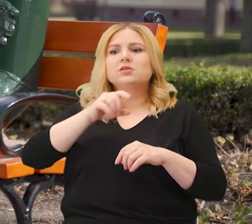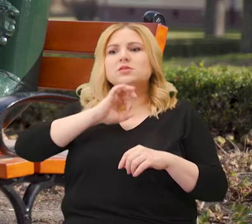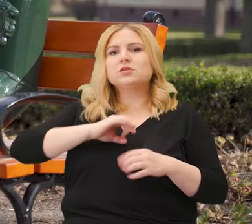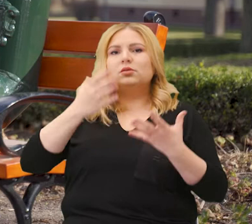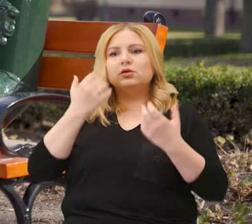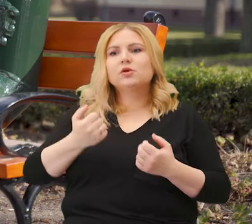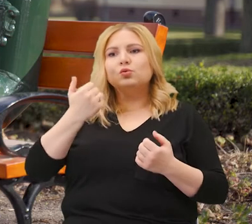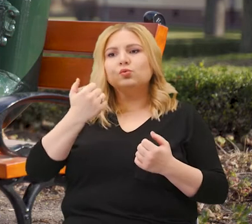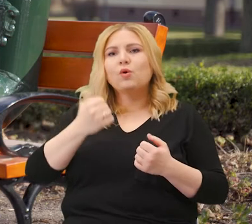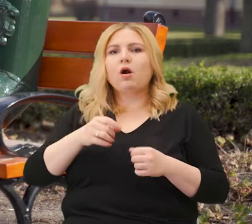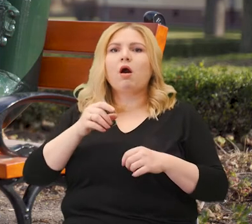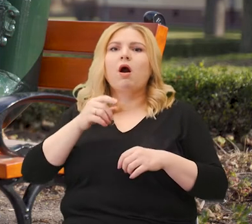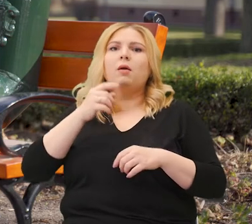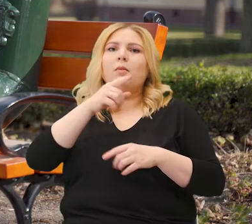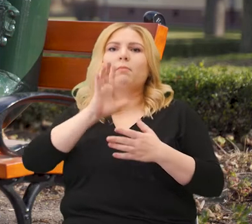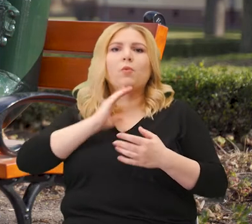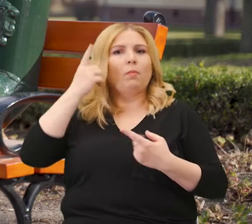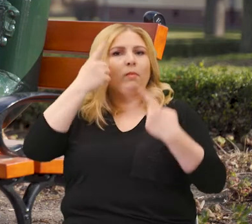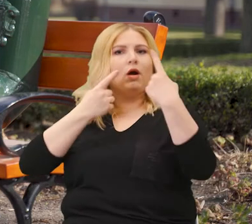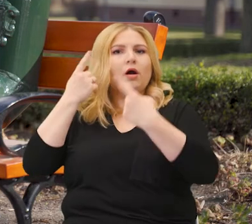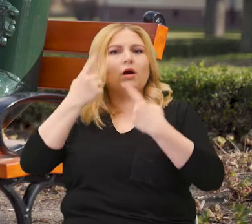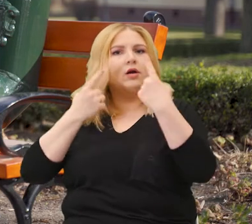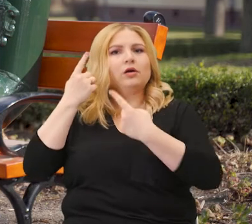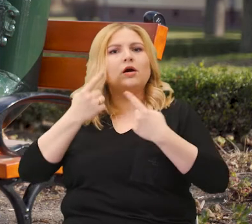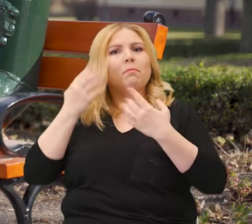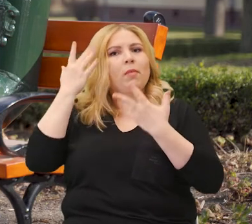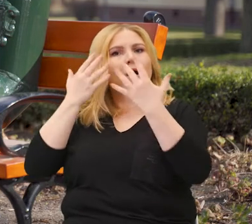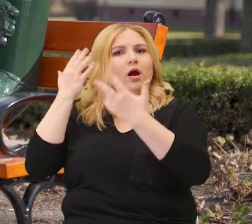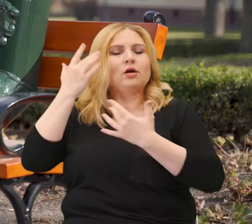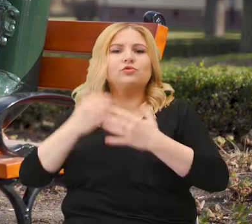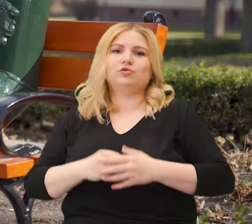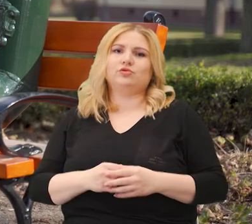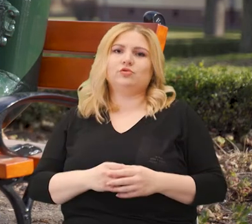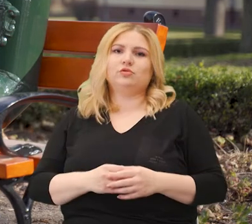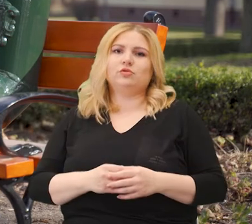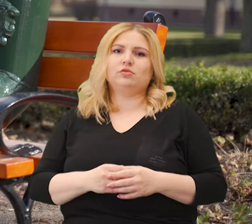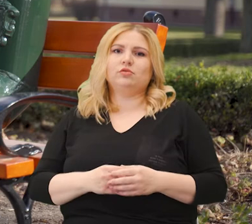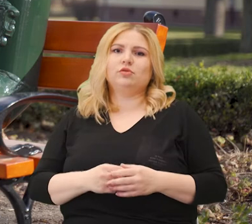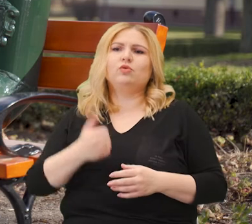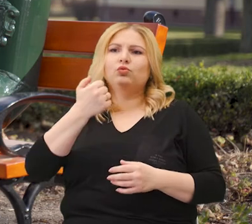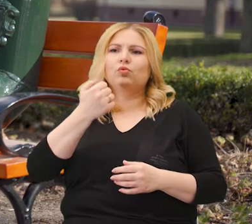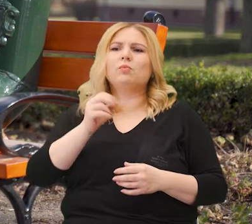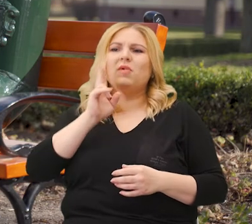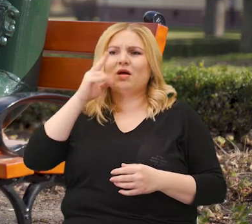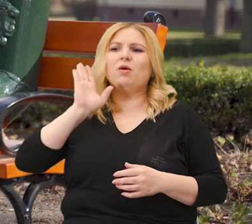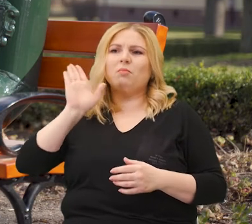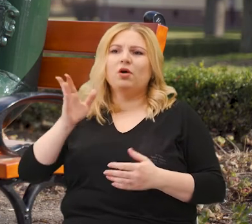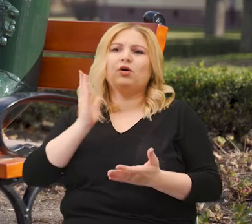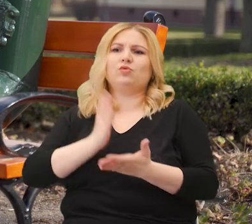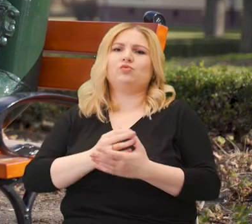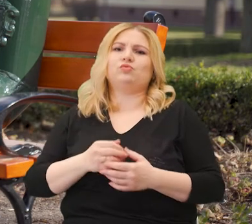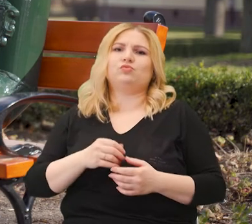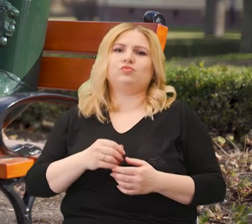o tym fantastycznym instrumencie, zwłaszcza, że pół klasy pierwszej B miało podobne cudeńka w swoich piórnikach. Długopisy to oni już